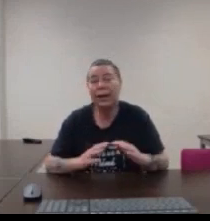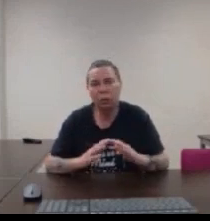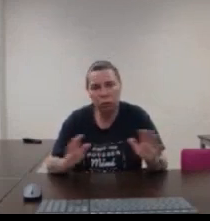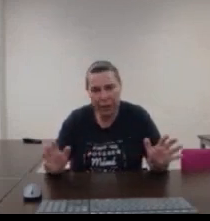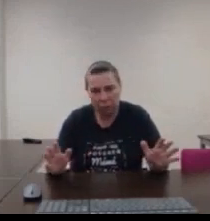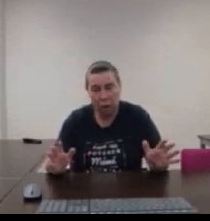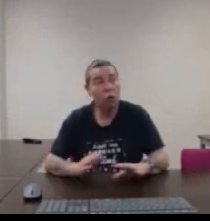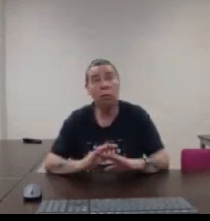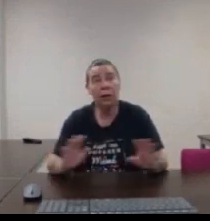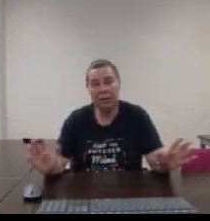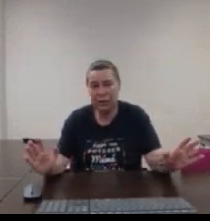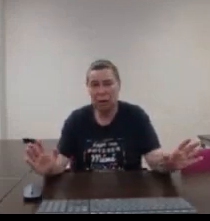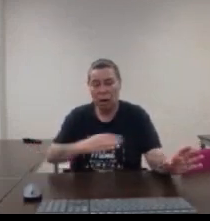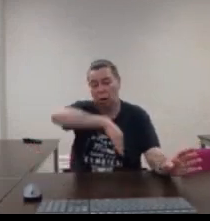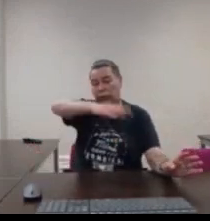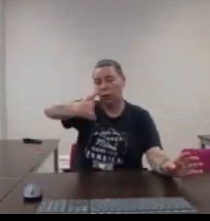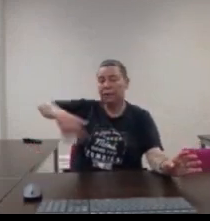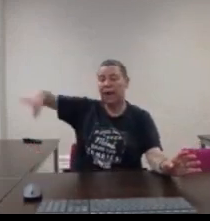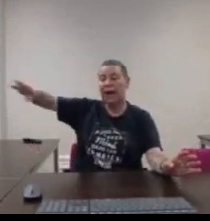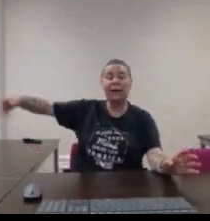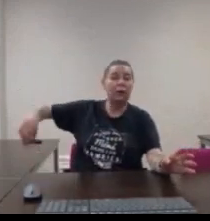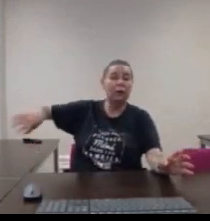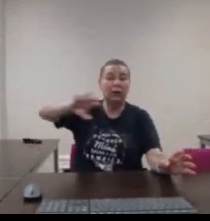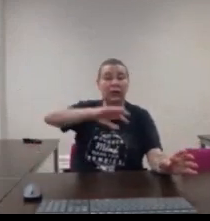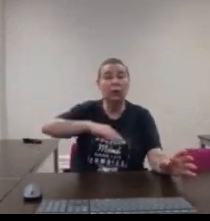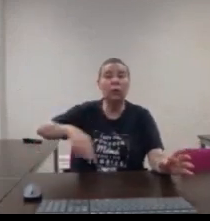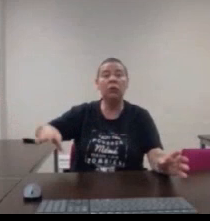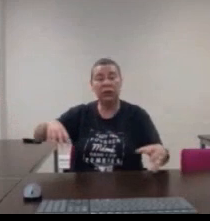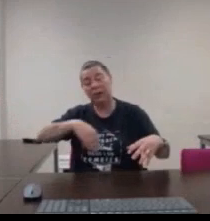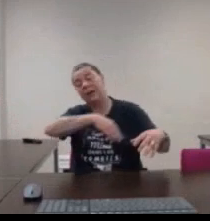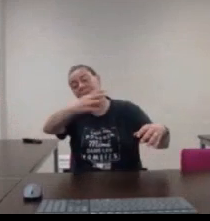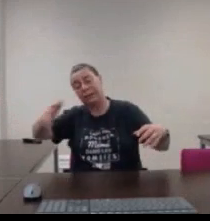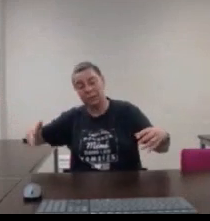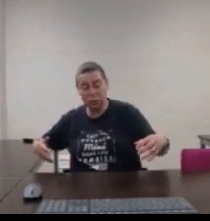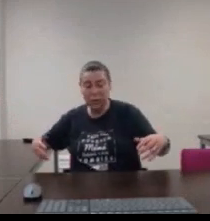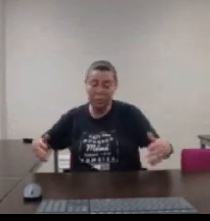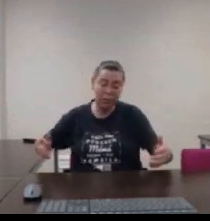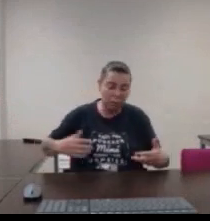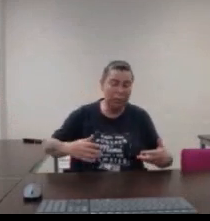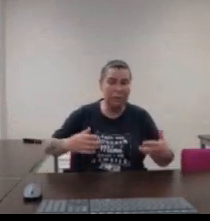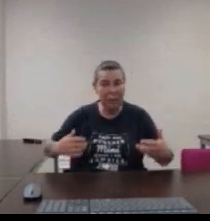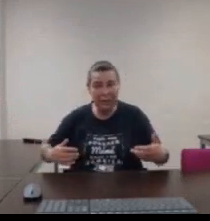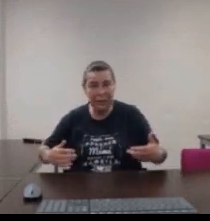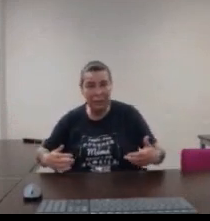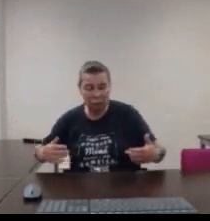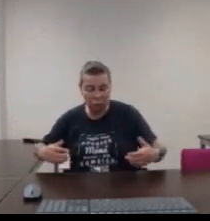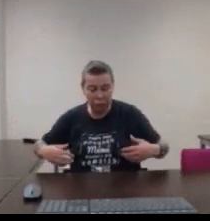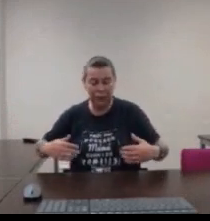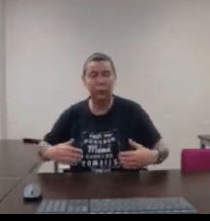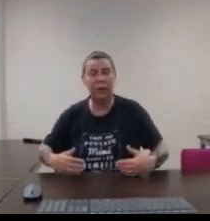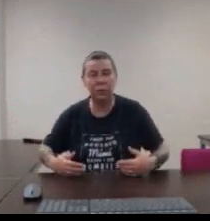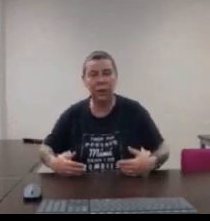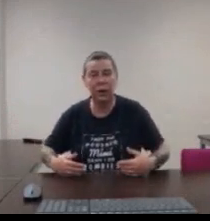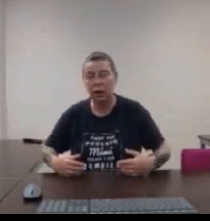c'est le bureau rectangulaire. Le bureau classique, sans les vagues, les vagues c'est bien joli, mais du coup c'est pas pratique parce que